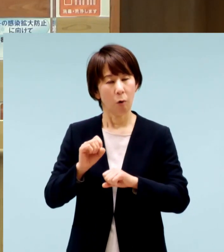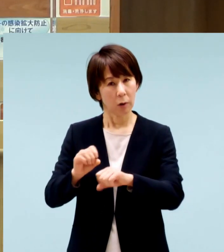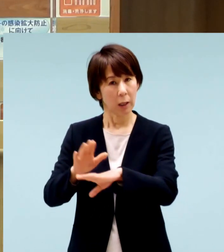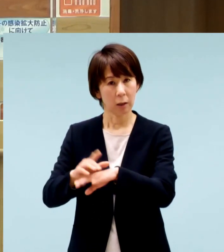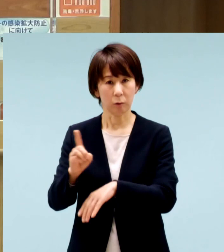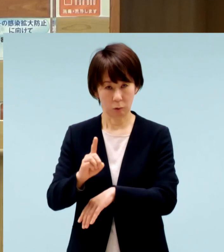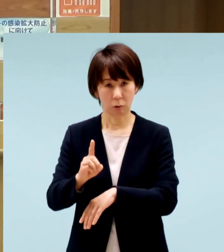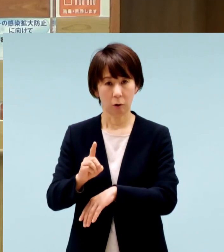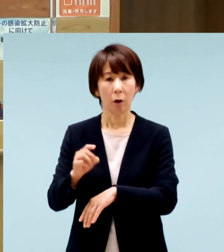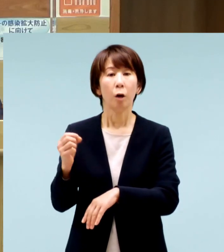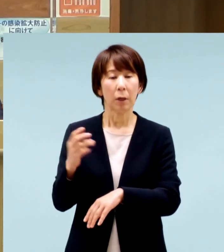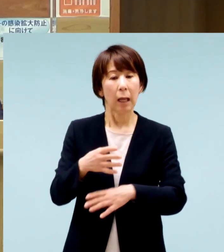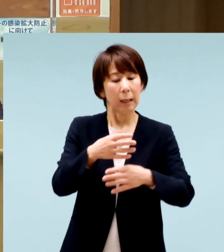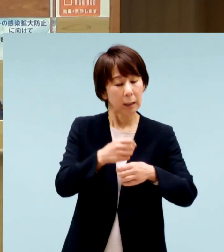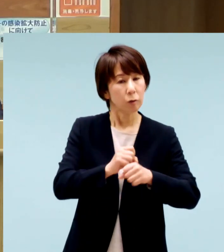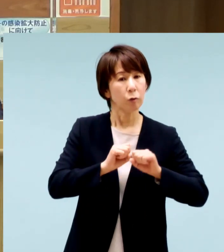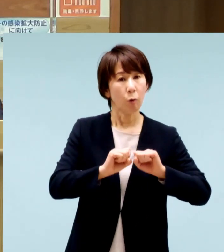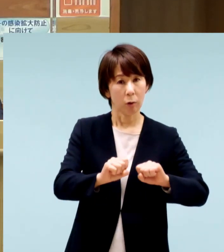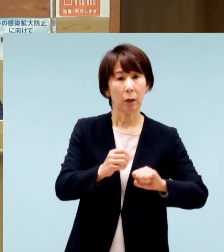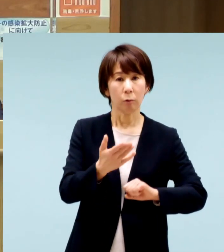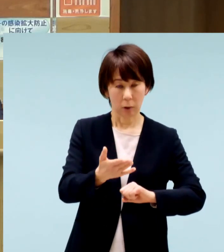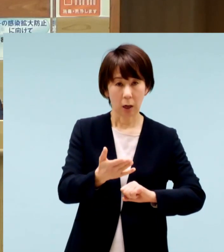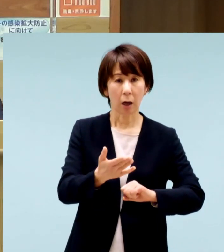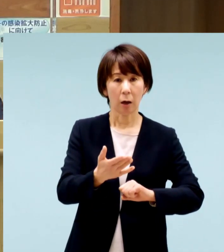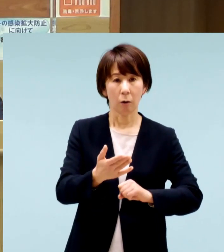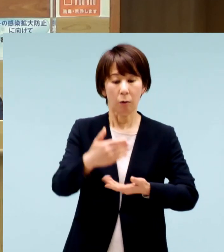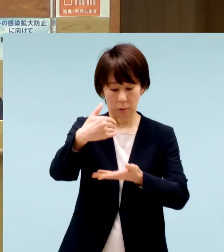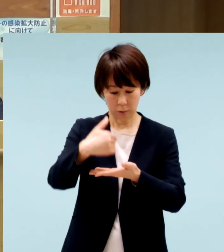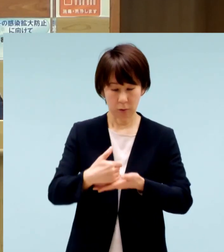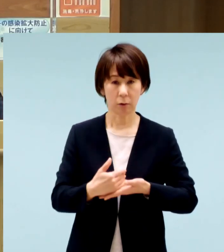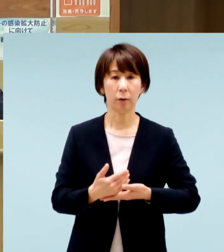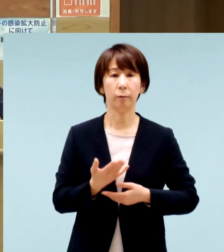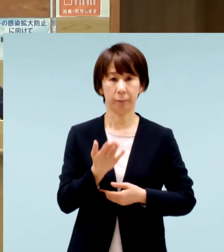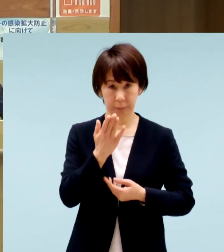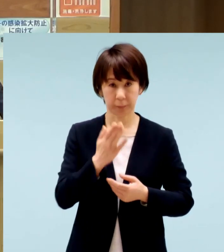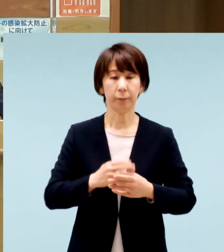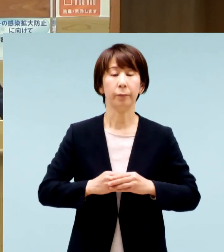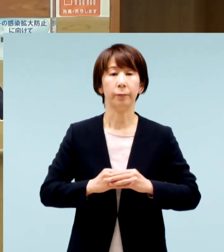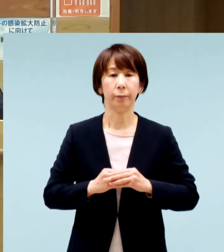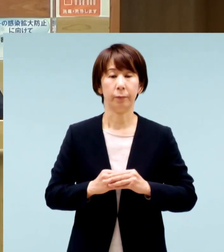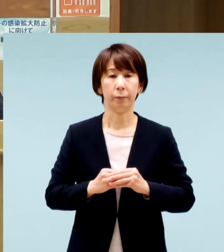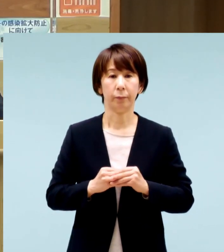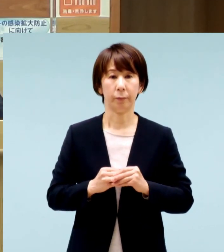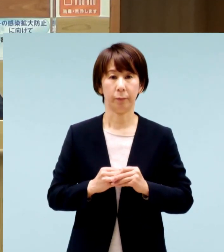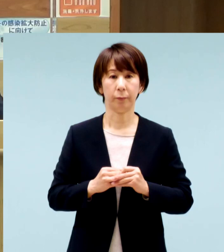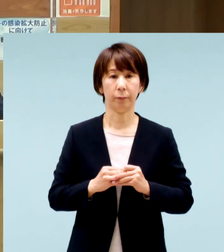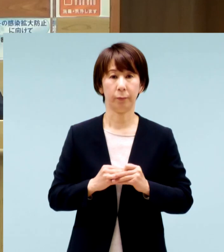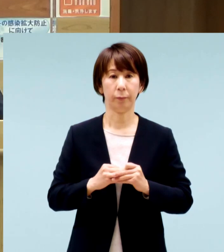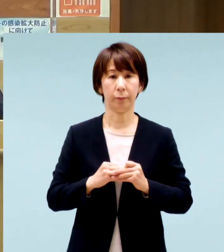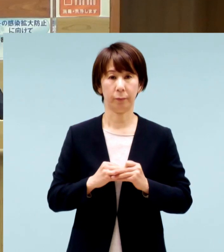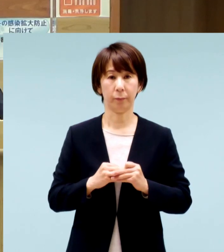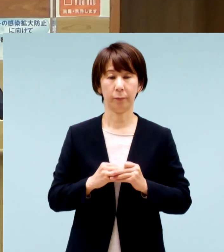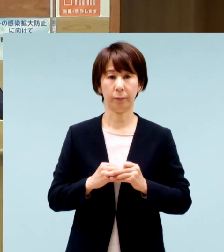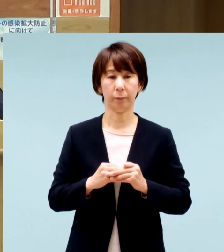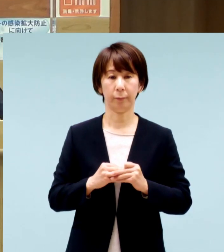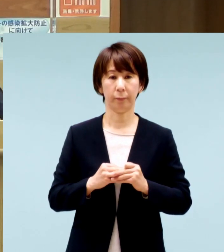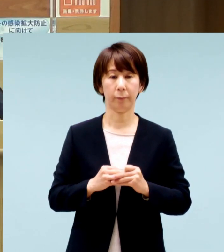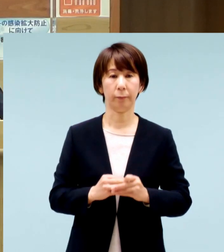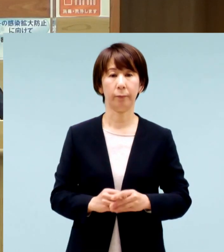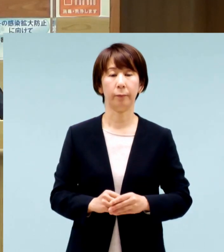時期の 見通しなどがもしあればお聞かせいただければと思います。 はい、まずです